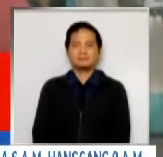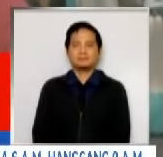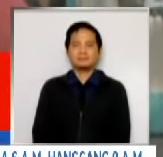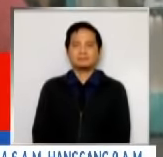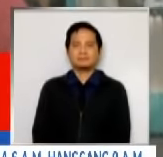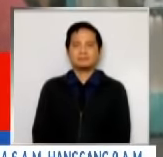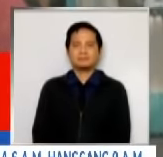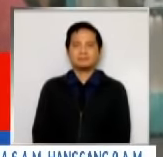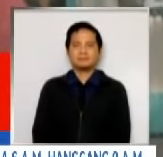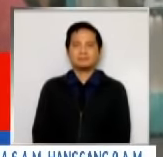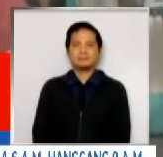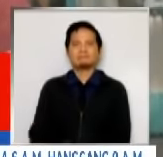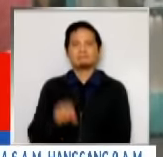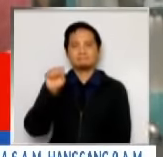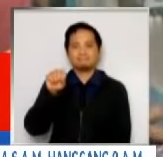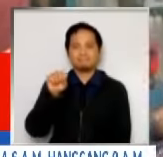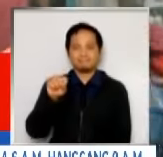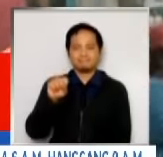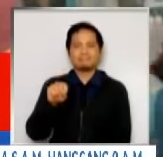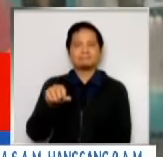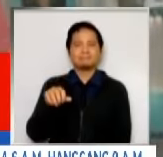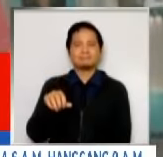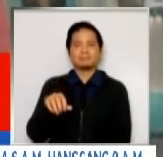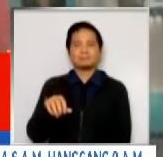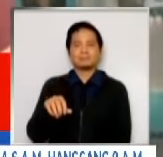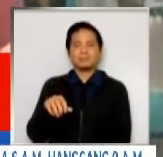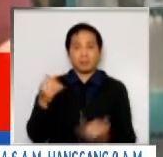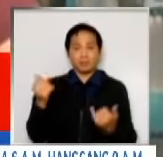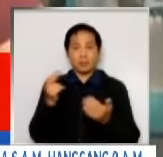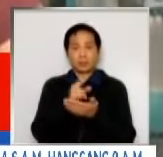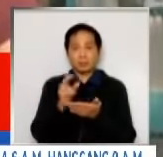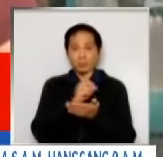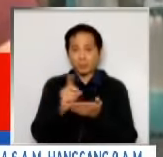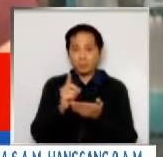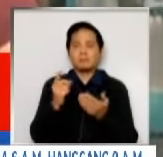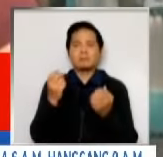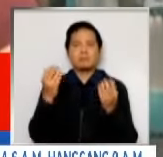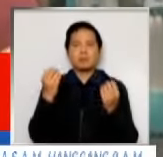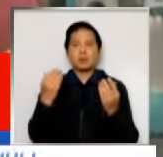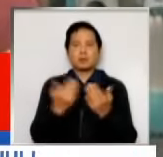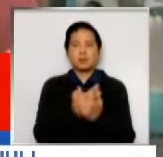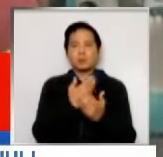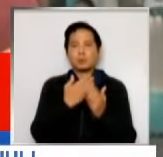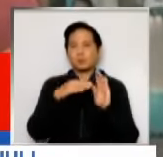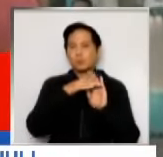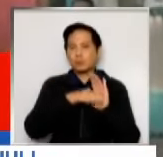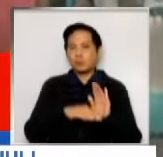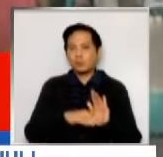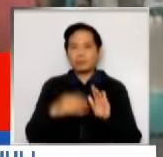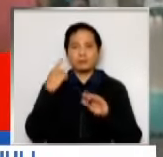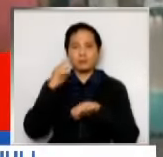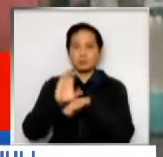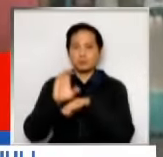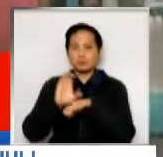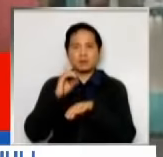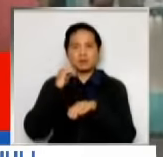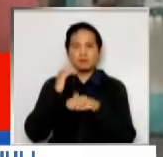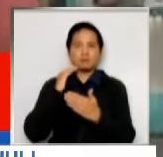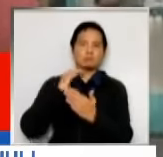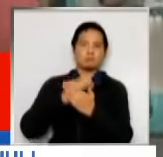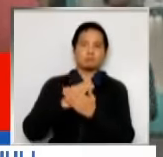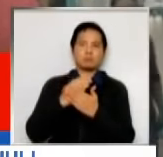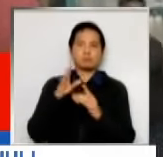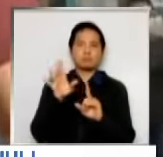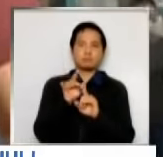Yes, Igan, dahil Semana Santa, maraming mga pagbabago ang pinatupad ng simbahan upang maiwasan ang hawaan ng COVID-19 sa